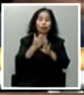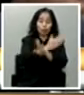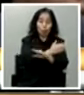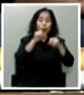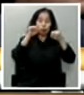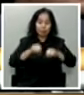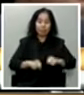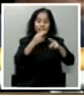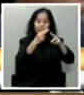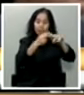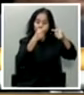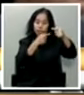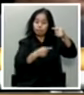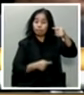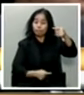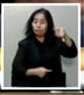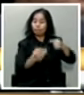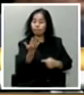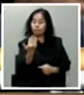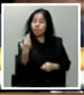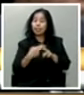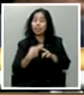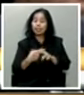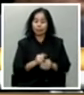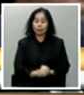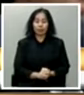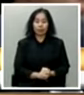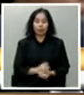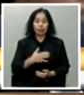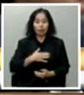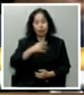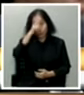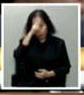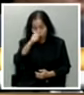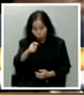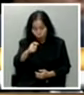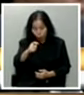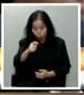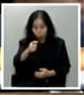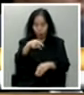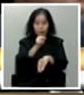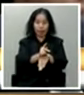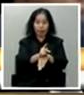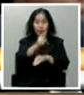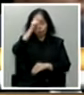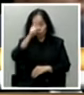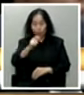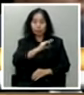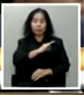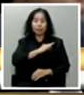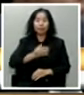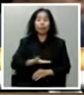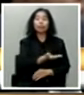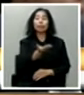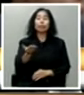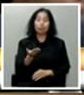ชื่อท่านประธานครับด้วยความเคารพท่านประธานและก็เคารพท่านสมาชิก